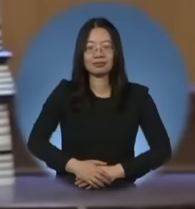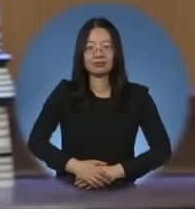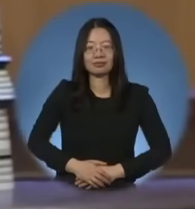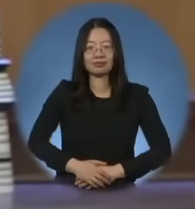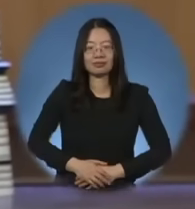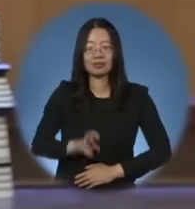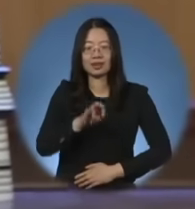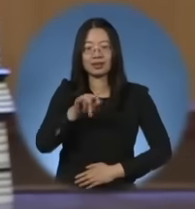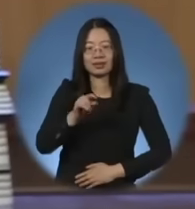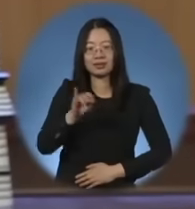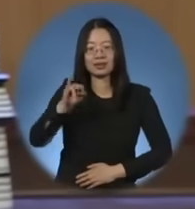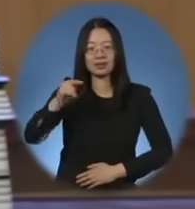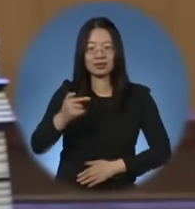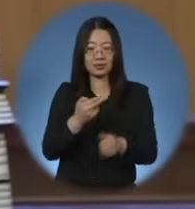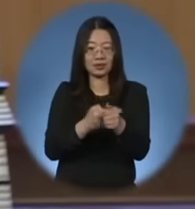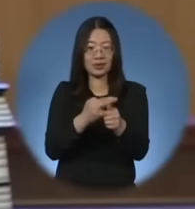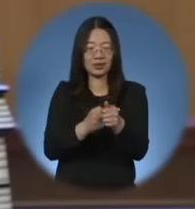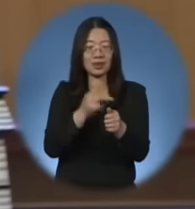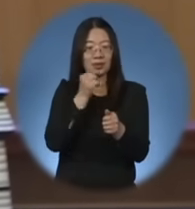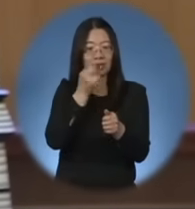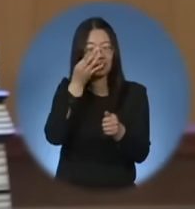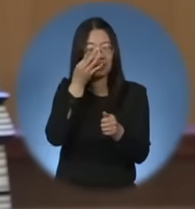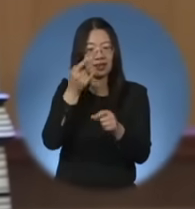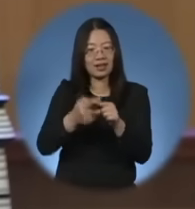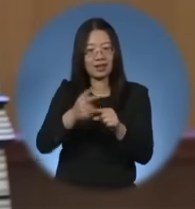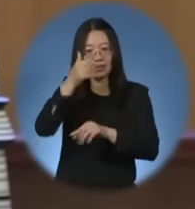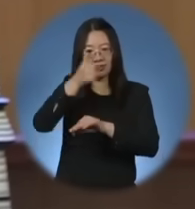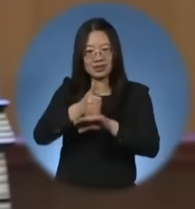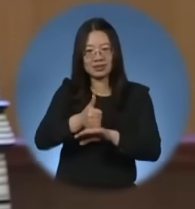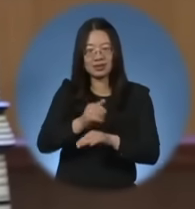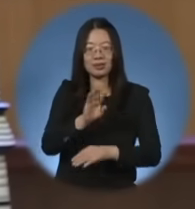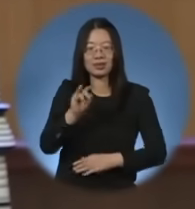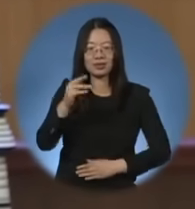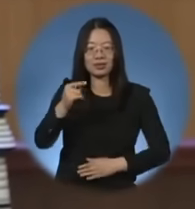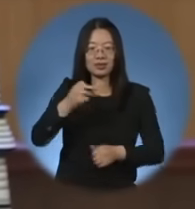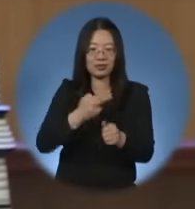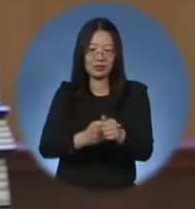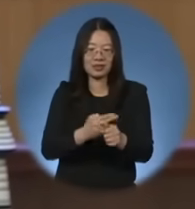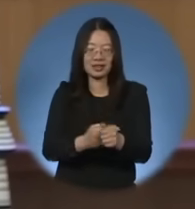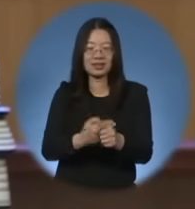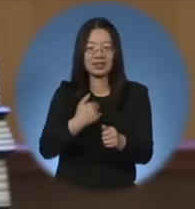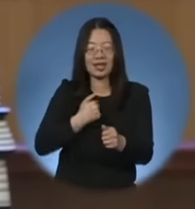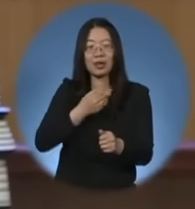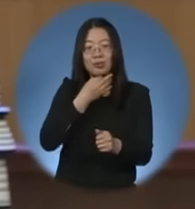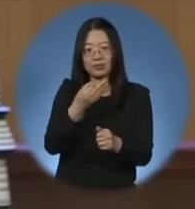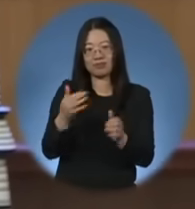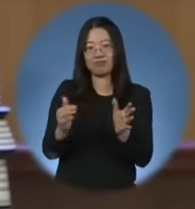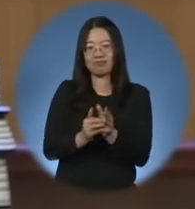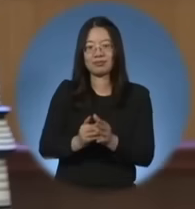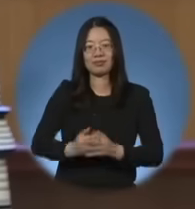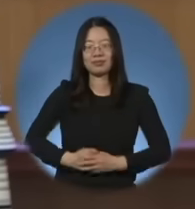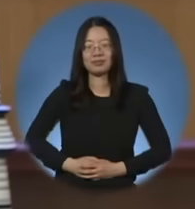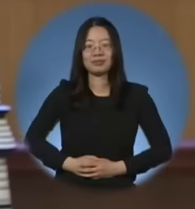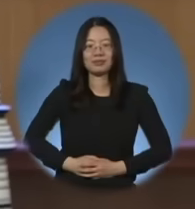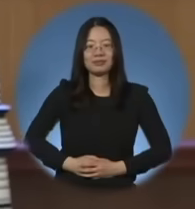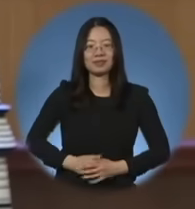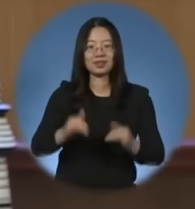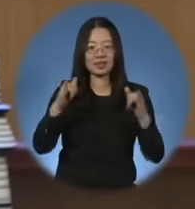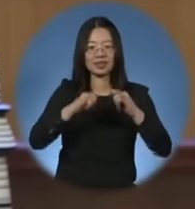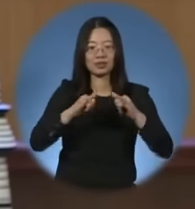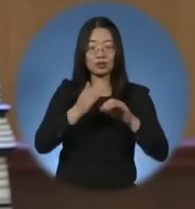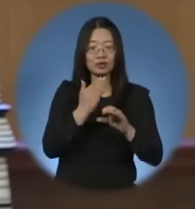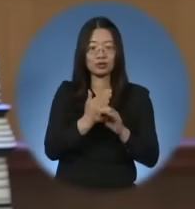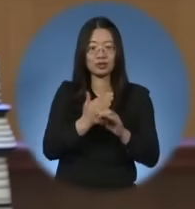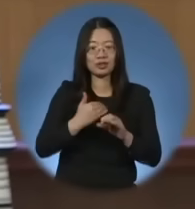아습니다네 마크 피터슨 교수라고 소개했다가 끝날 때는 배도선 교수님 이렇게 제가 불러드렸습니다 아